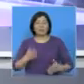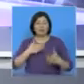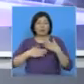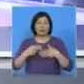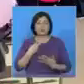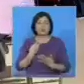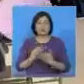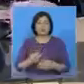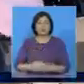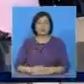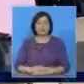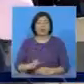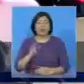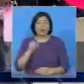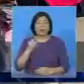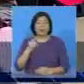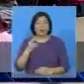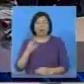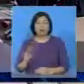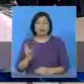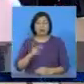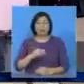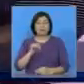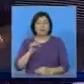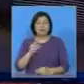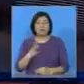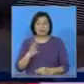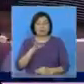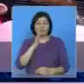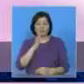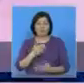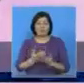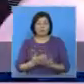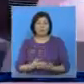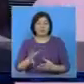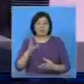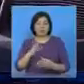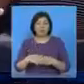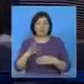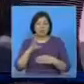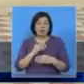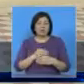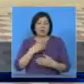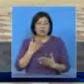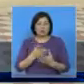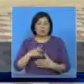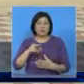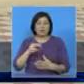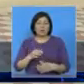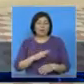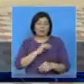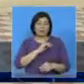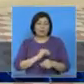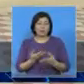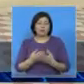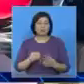бөлісті. Байғанин өңірінен келген Фараби 5 жаста, бүлдіршінің тілі кеш шыққан. Ол логопед мамандардың көмегіне мұқтаж. Сондықтан